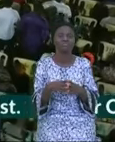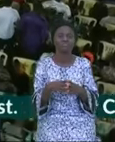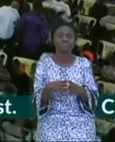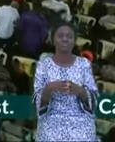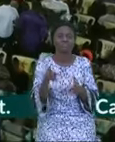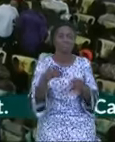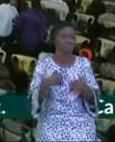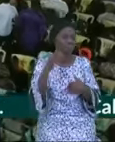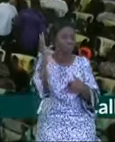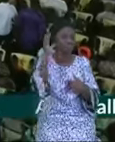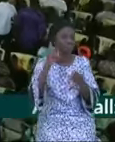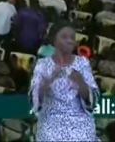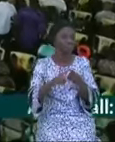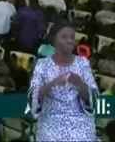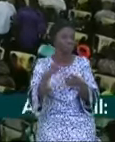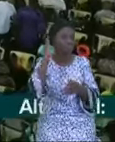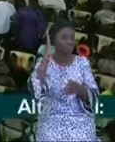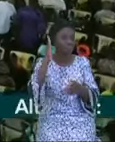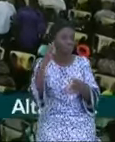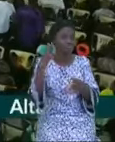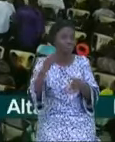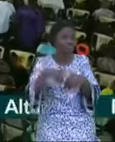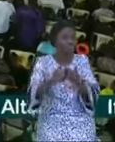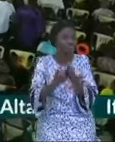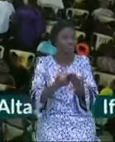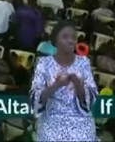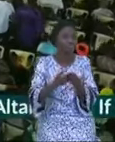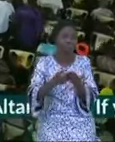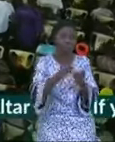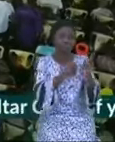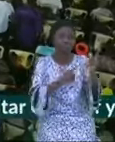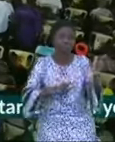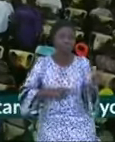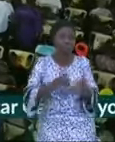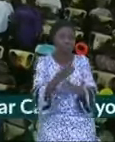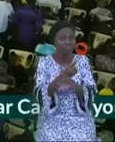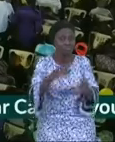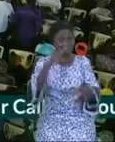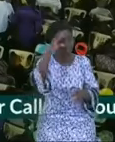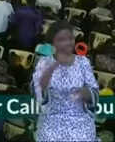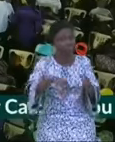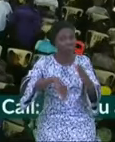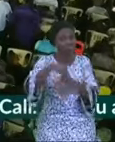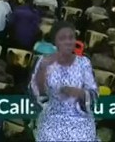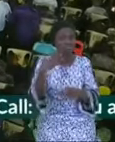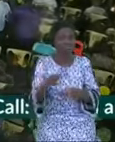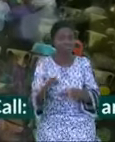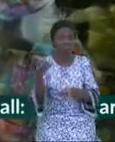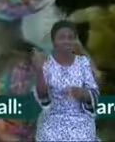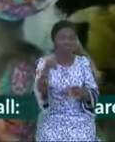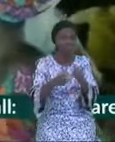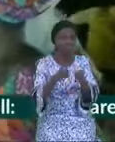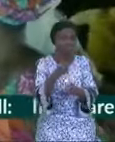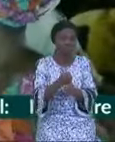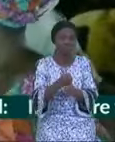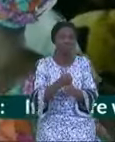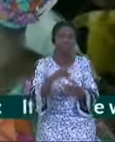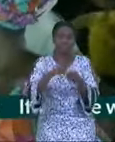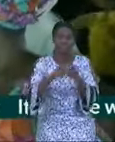10 ans est-ce que pour toi c'est deux ans 20 ans quel que soit le nombre d'années